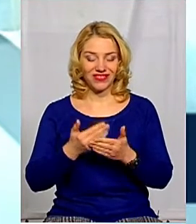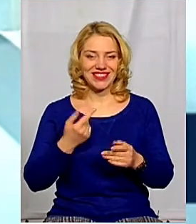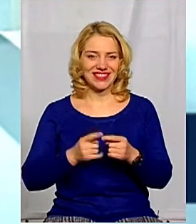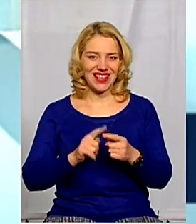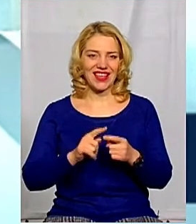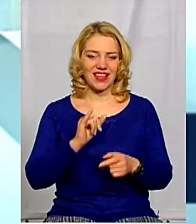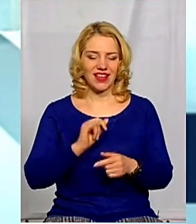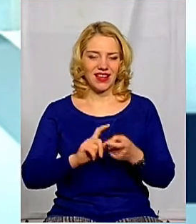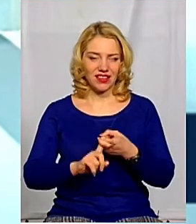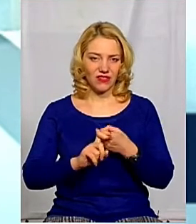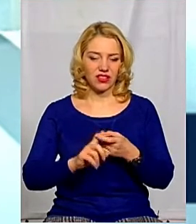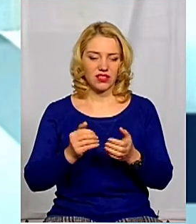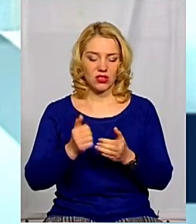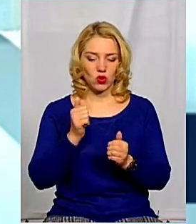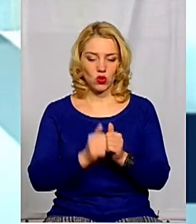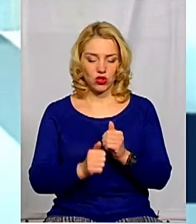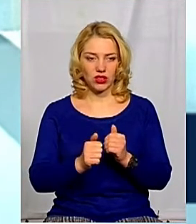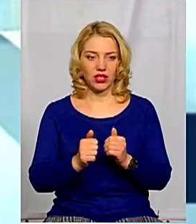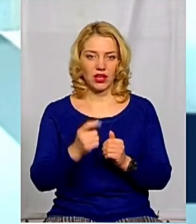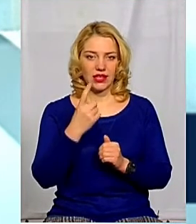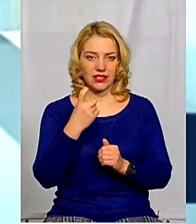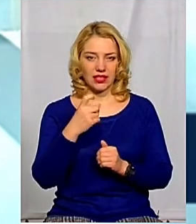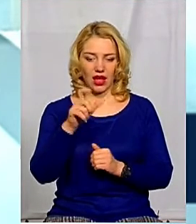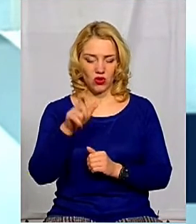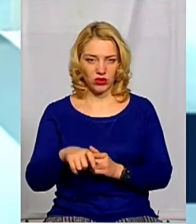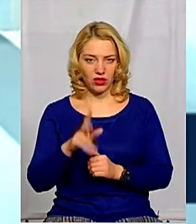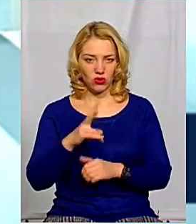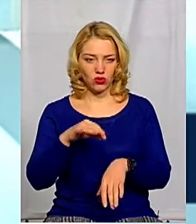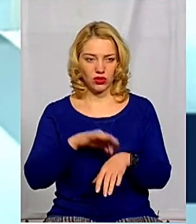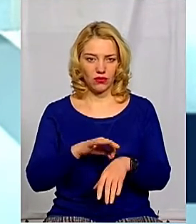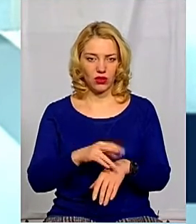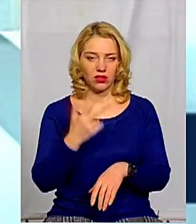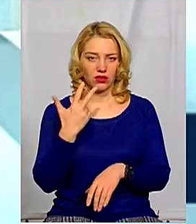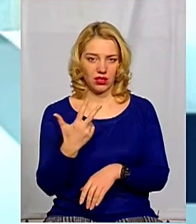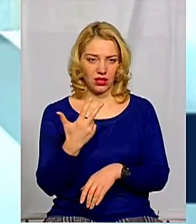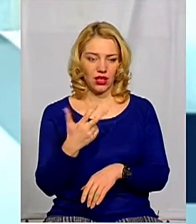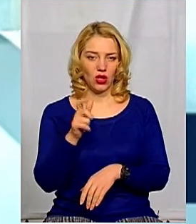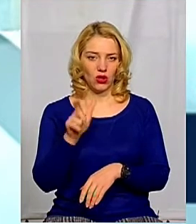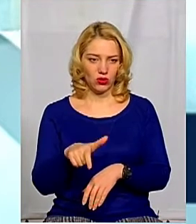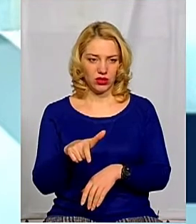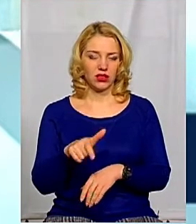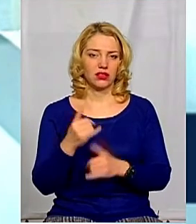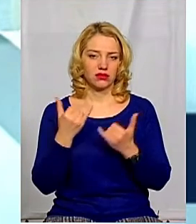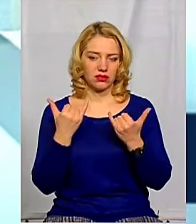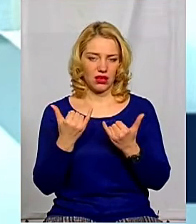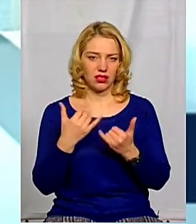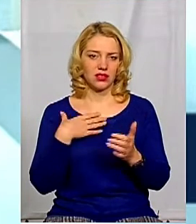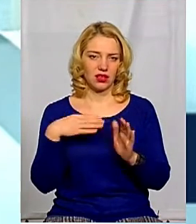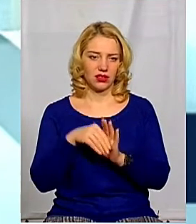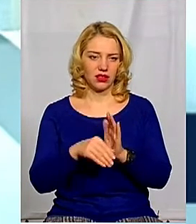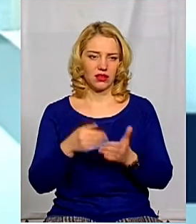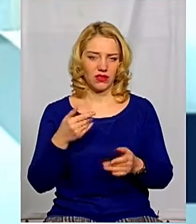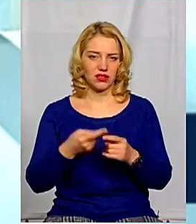інфекції, тобто, із кожних захворівших, із 100 захворівших, три людини зараз гине від